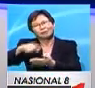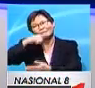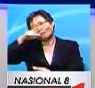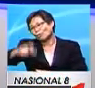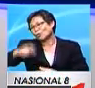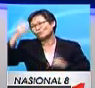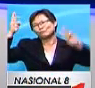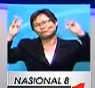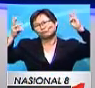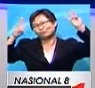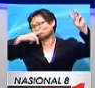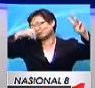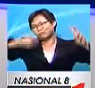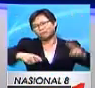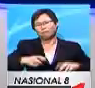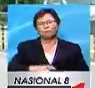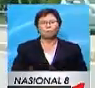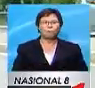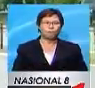perlu